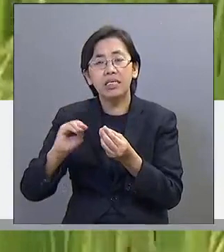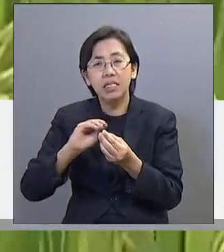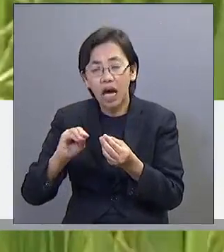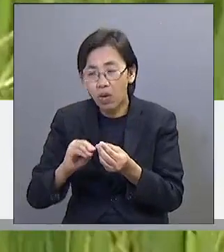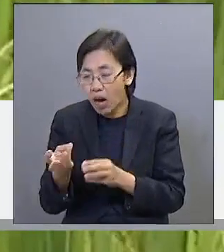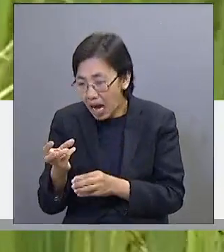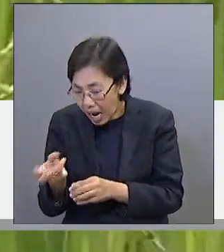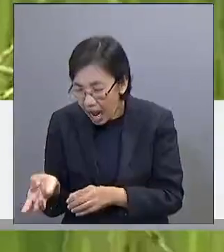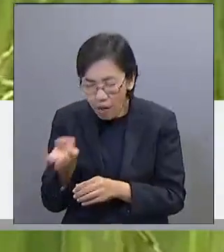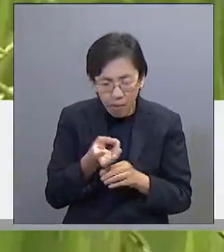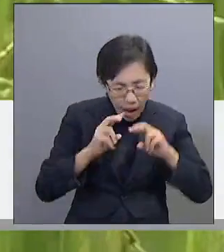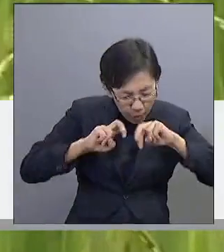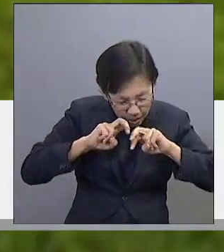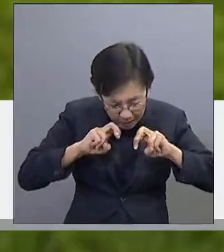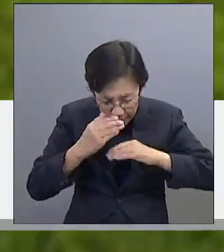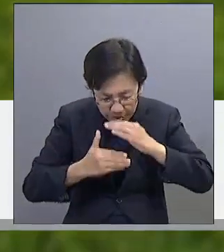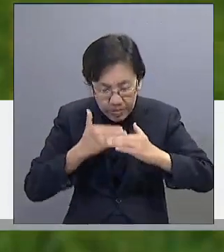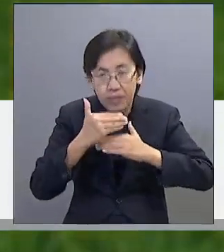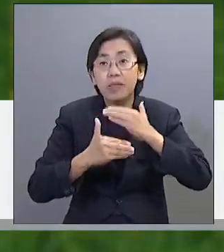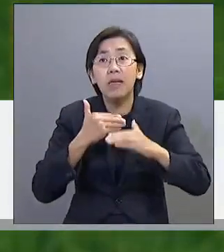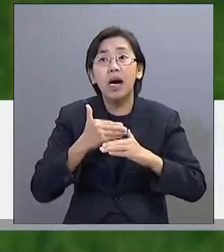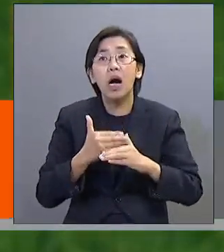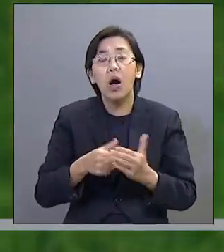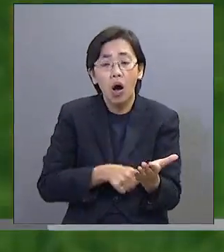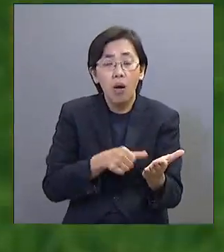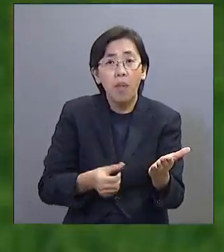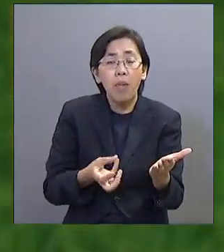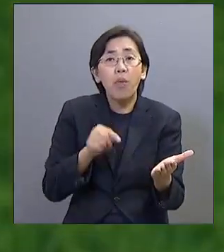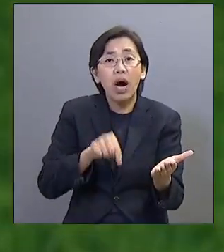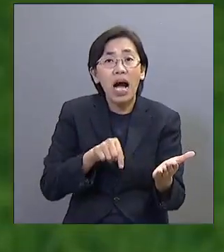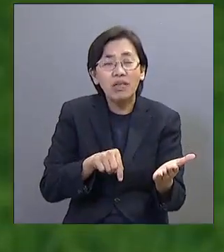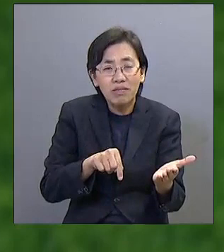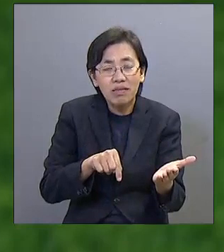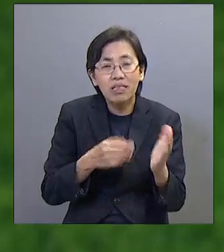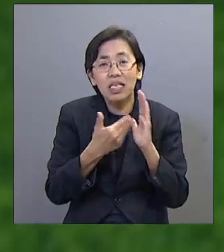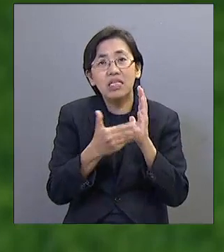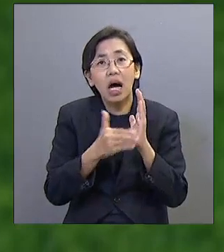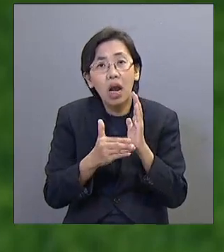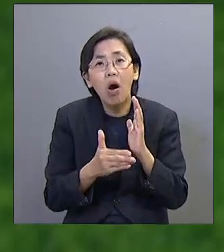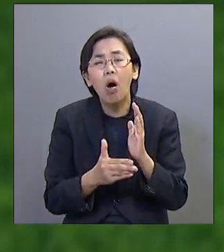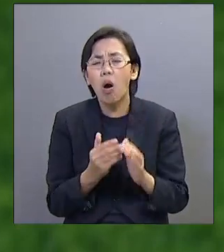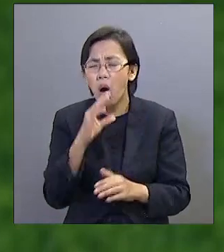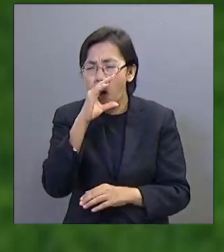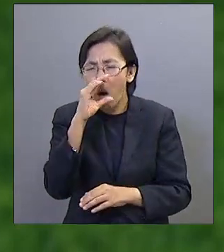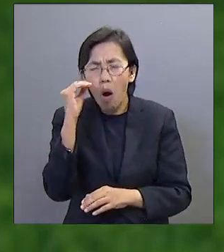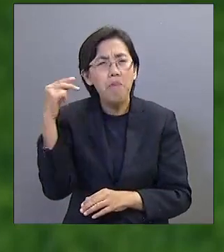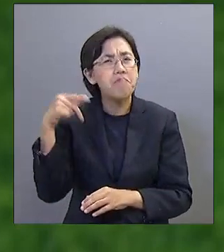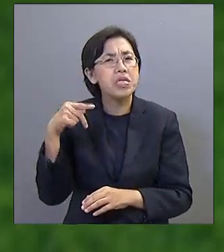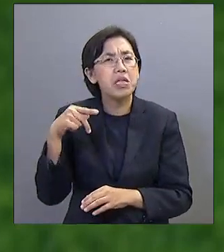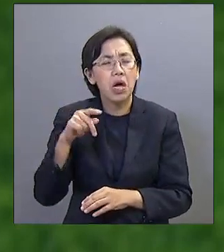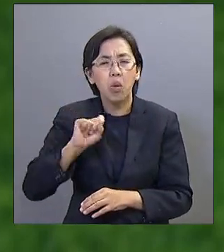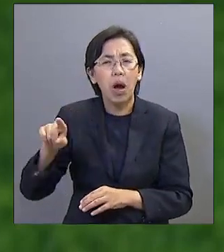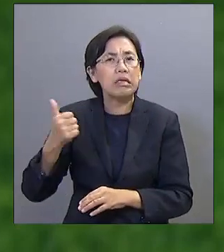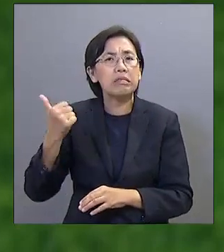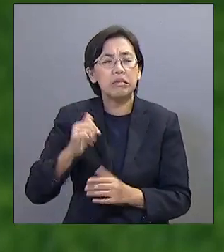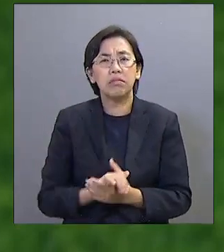พัฒนาค่ะปรากฏว่าพอเอามาปลูกที่ทุ่งกุราร้องไห้กลับได้ความหอมที่พิเศษกว่าที่อื่น